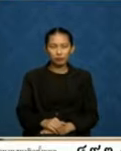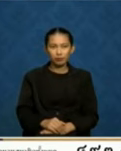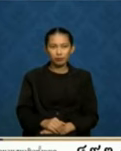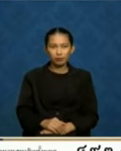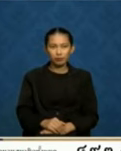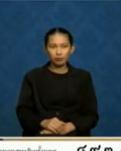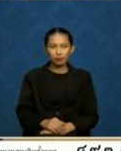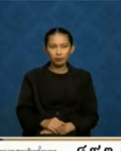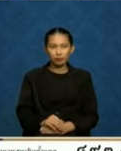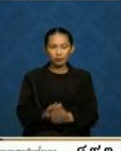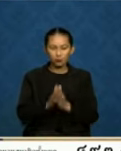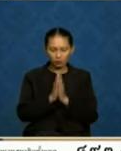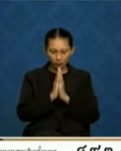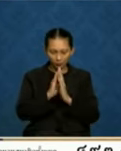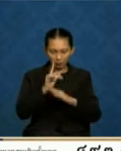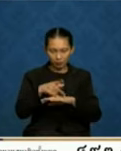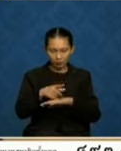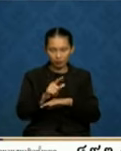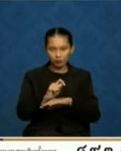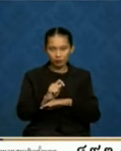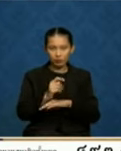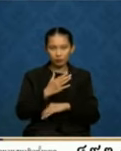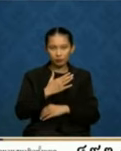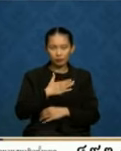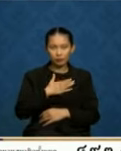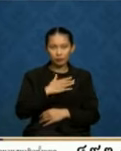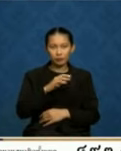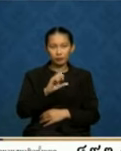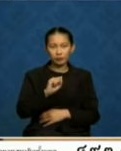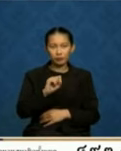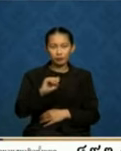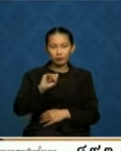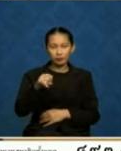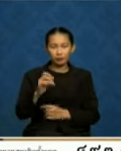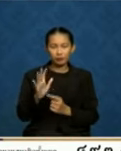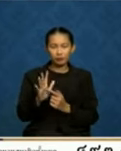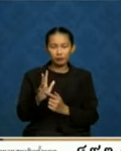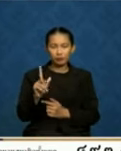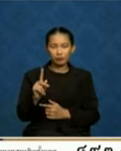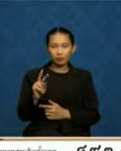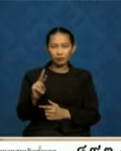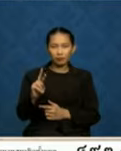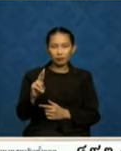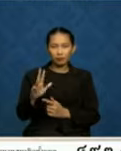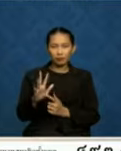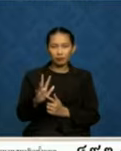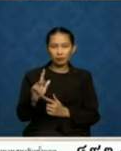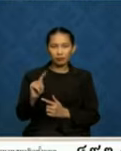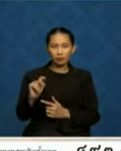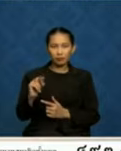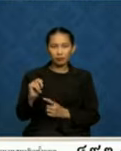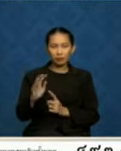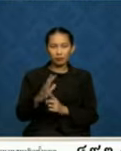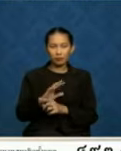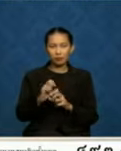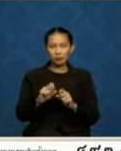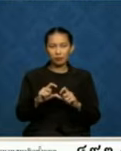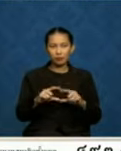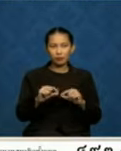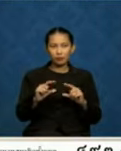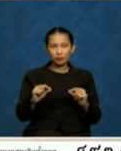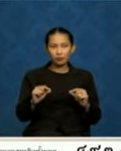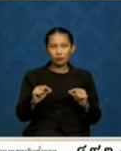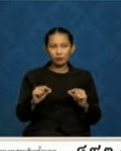ครับกับเรียนท่านประธานสภานะครับผมสสจักรรัตน์ผู้ช่วยนะครับสสจังหวัดเพชรบูรณ์สสคนไทย